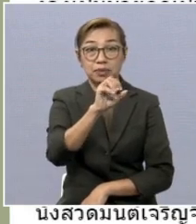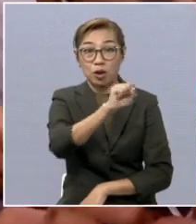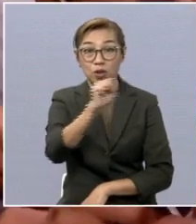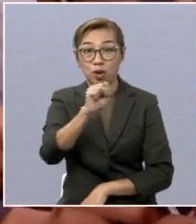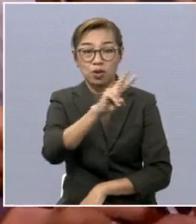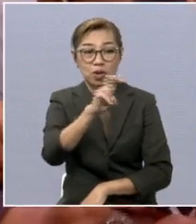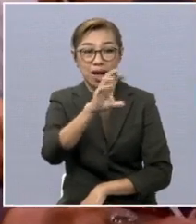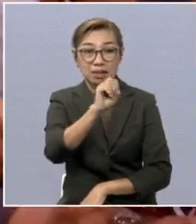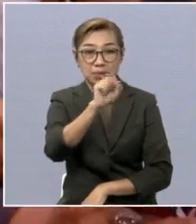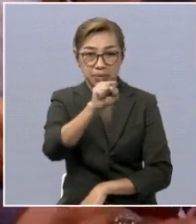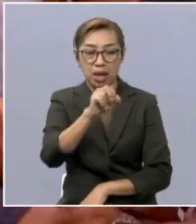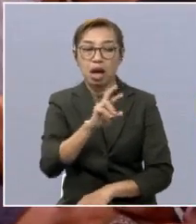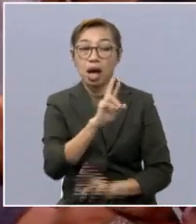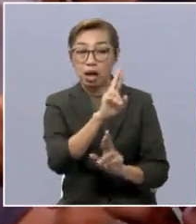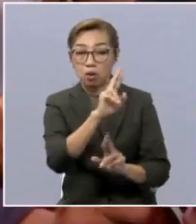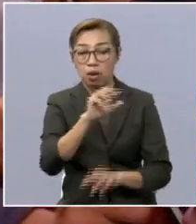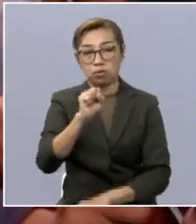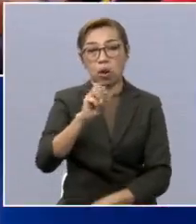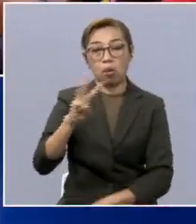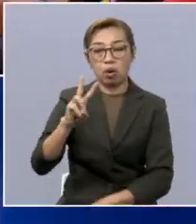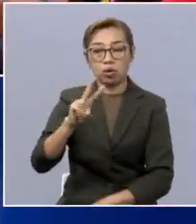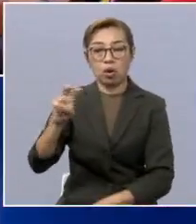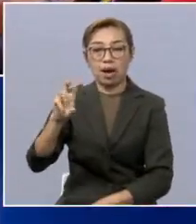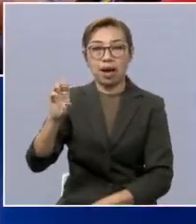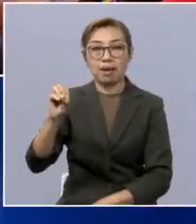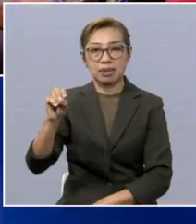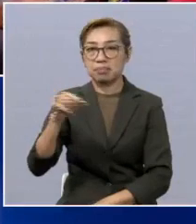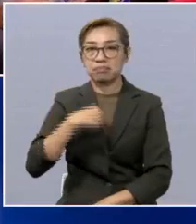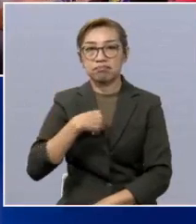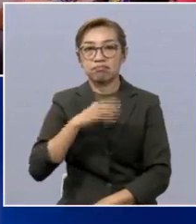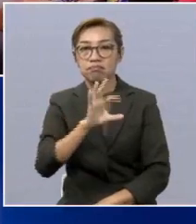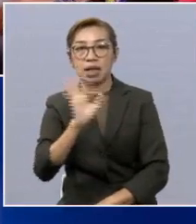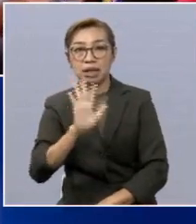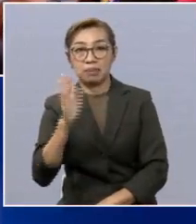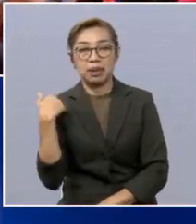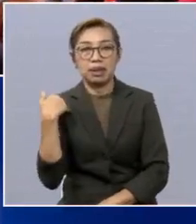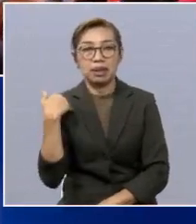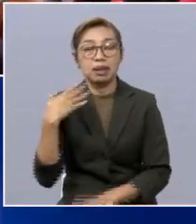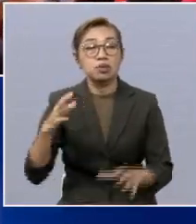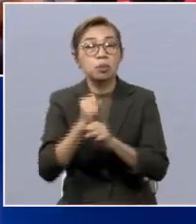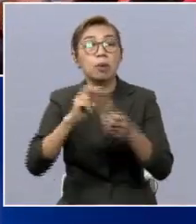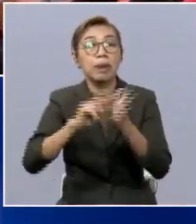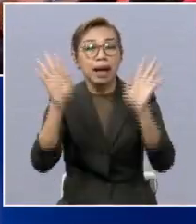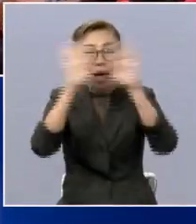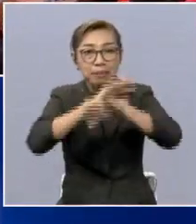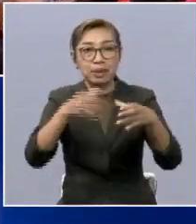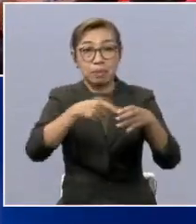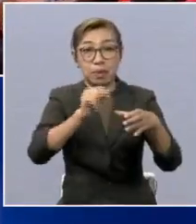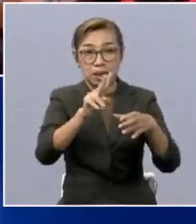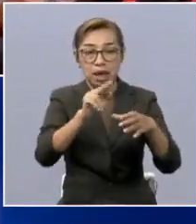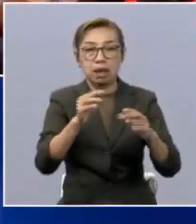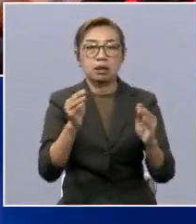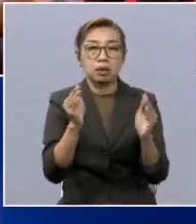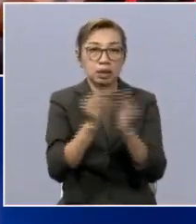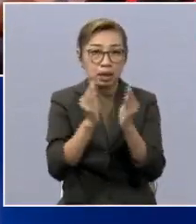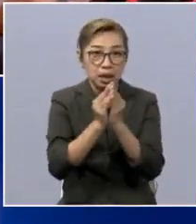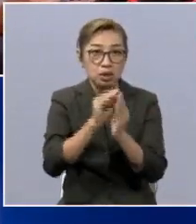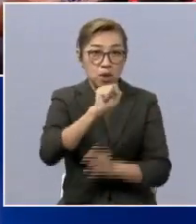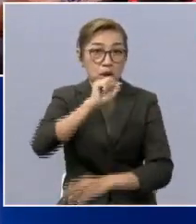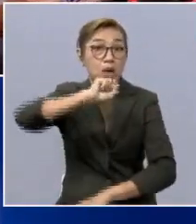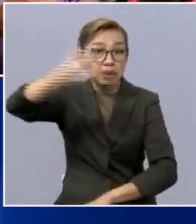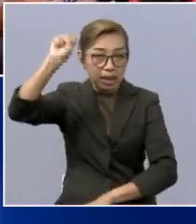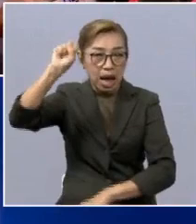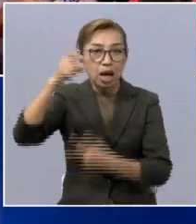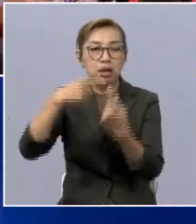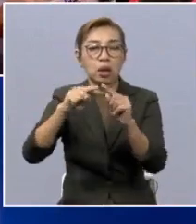ณะก็คือพูดเหมือนประมาณว่าแม้ว่าเพื่อไทยจะชนะแลนด์สไลด์การเป็นนายกถ้าเกิดดันอุ้งอิงเนี่ยอาจจะเป็นได้ยากสุดท้ายแล้ว